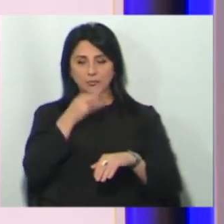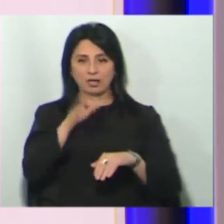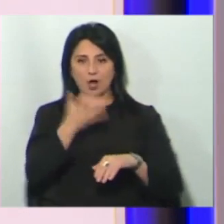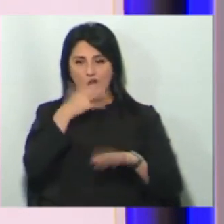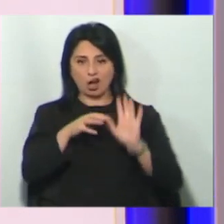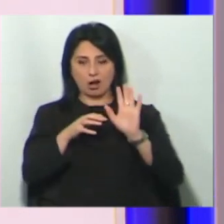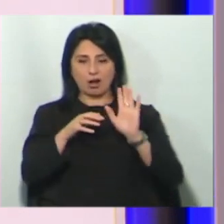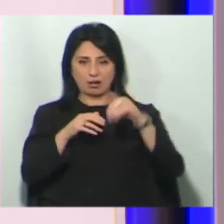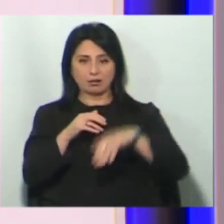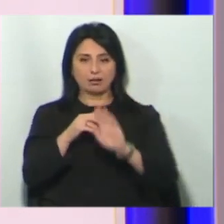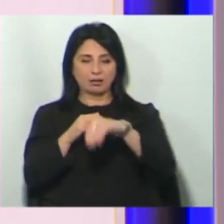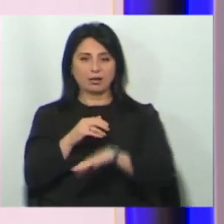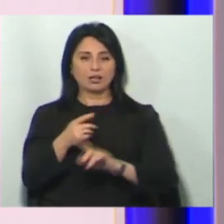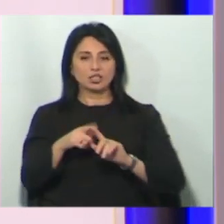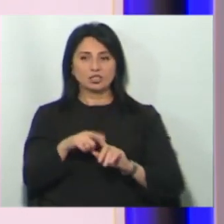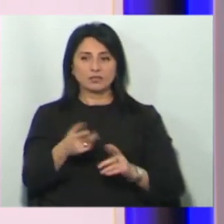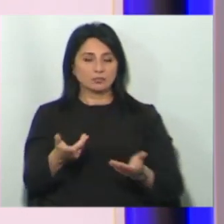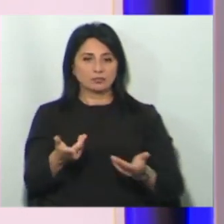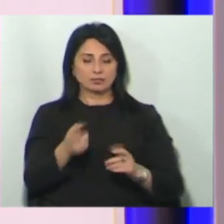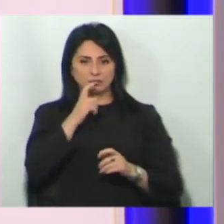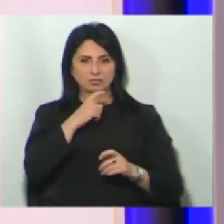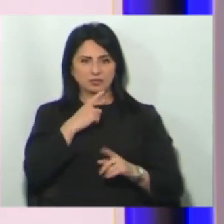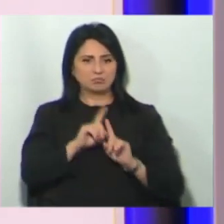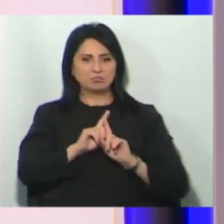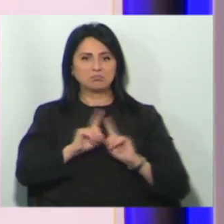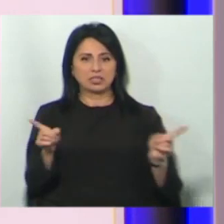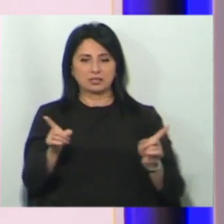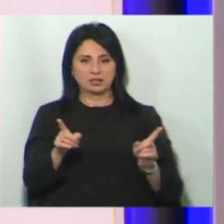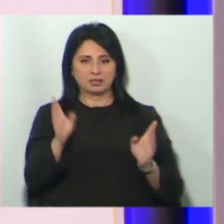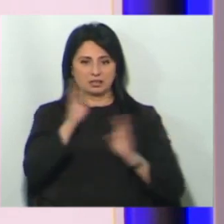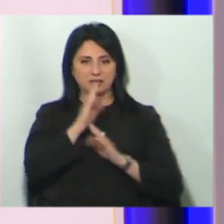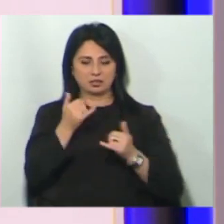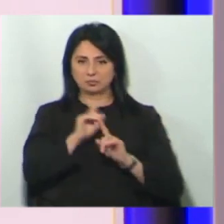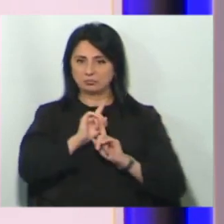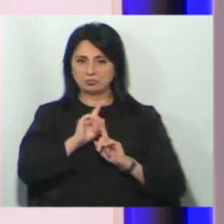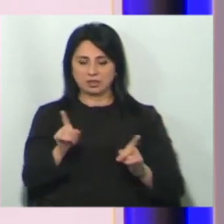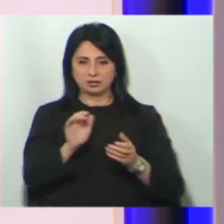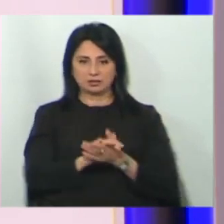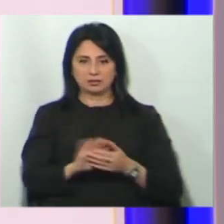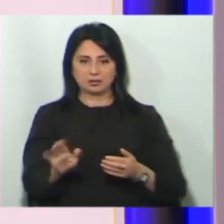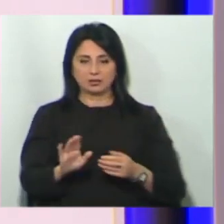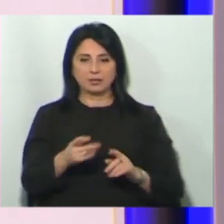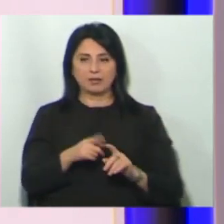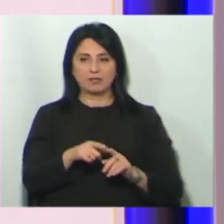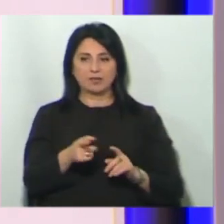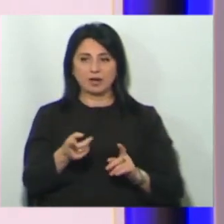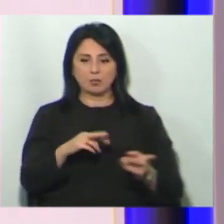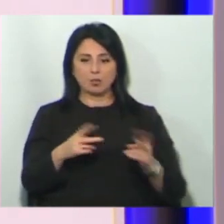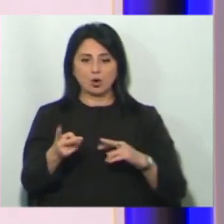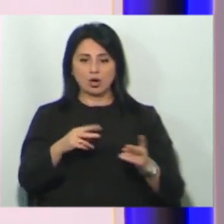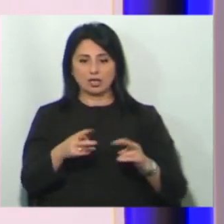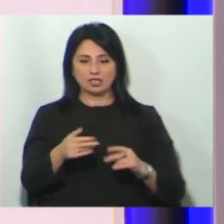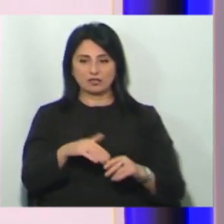ისევ თითქოს მზე იმძლავრებს, მერე ისევ აგრილდება და ეს